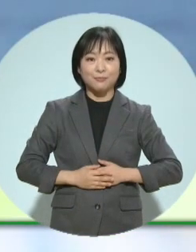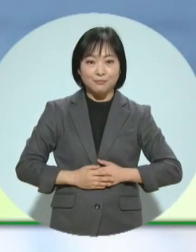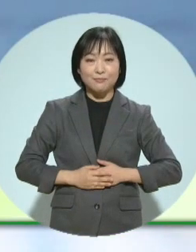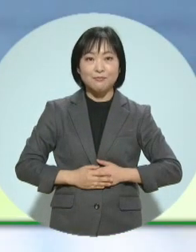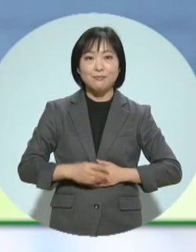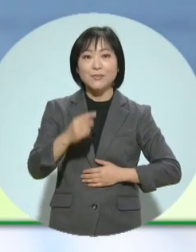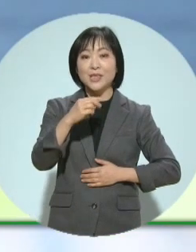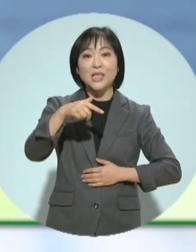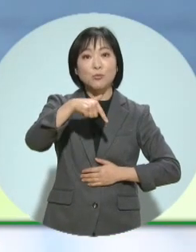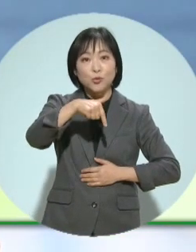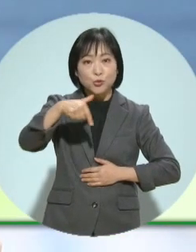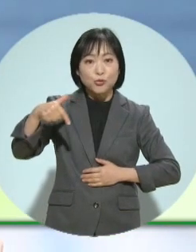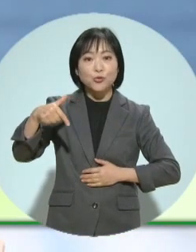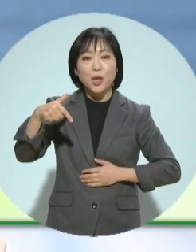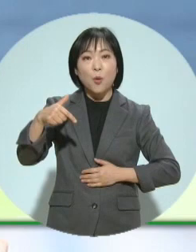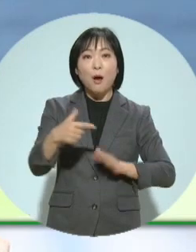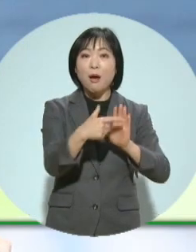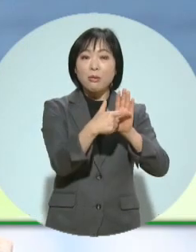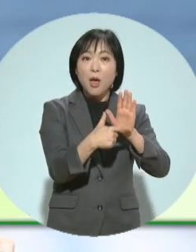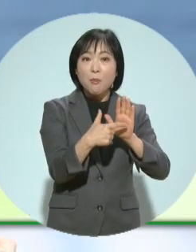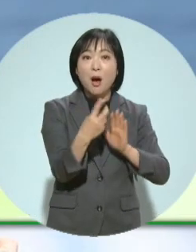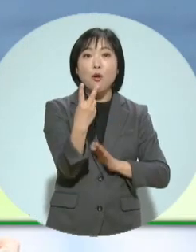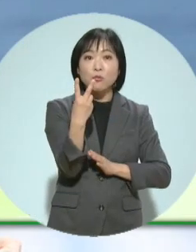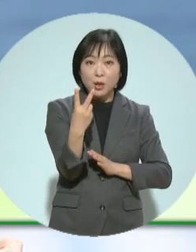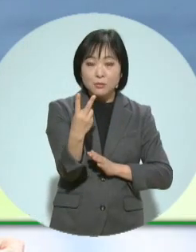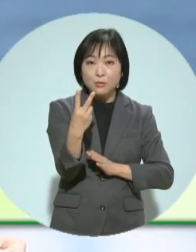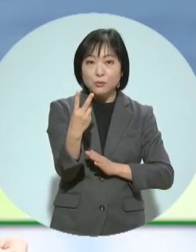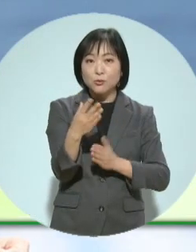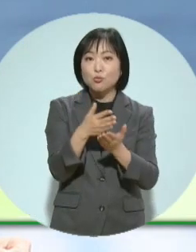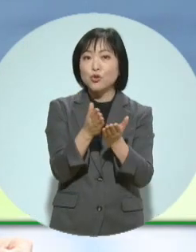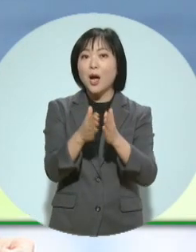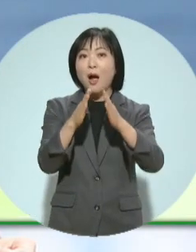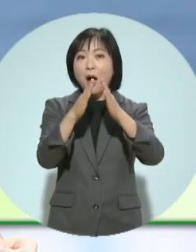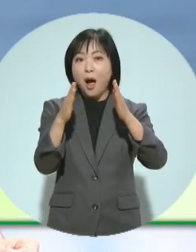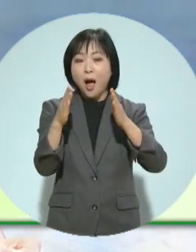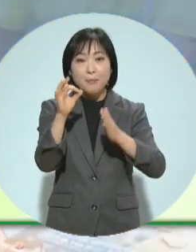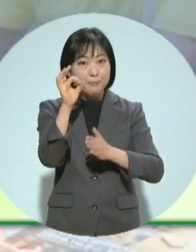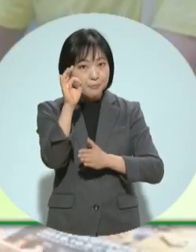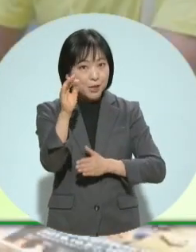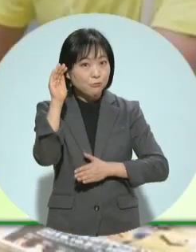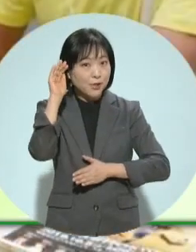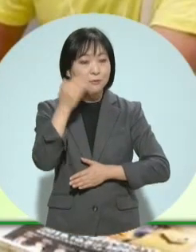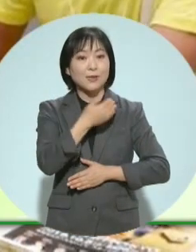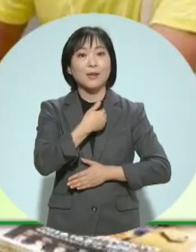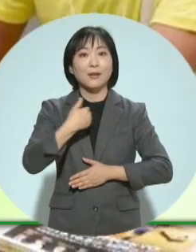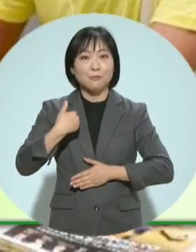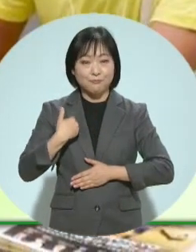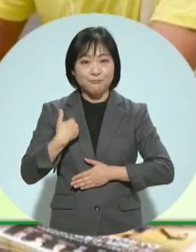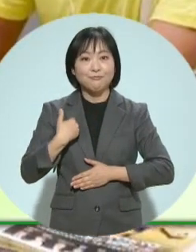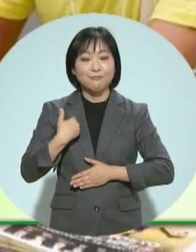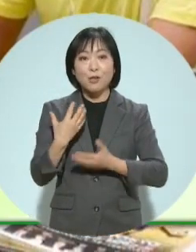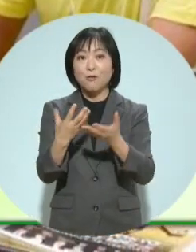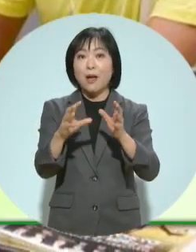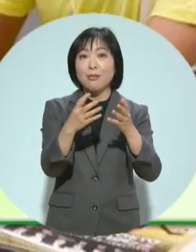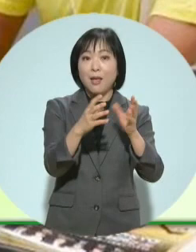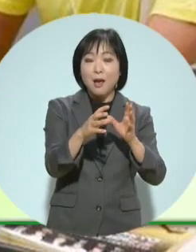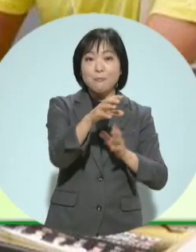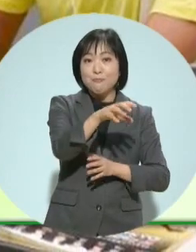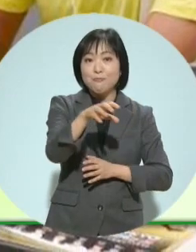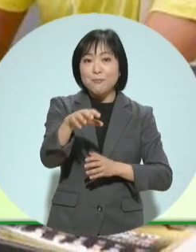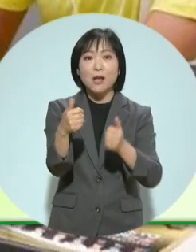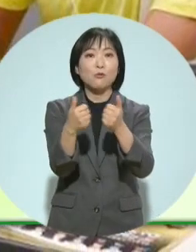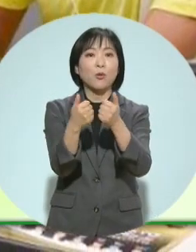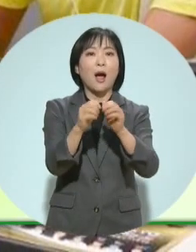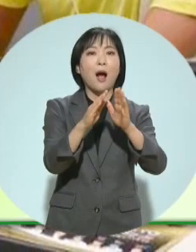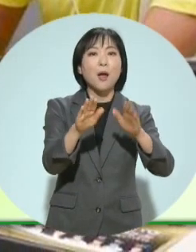第2部では2つのテーマの分科会を視聴することができ、各団体が出展しているブースでは相談